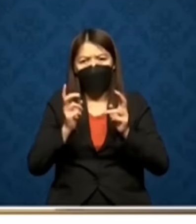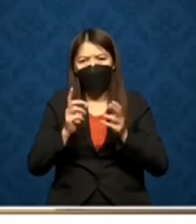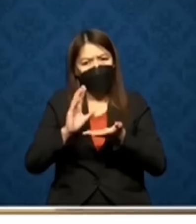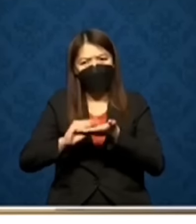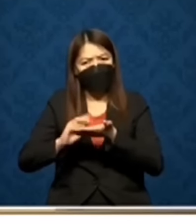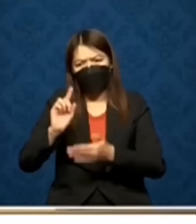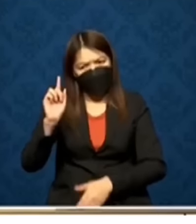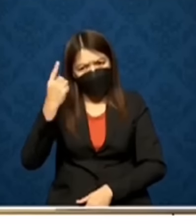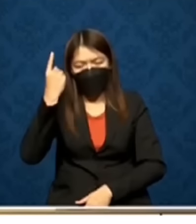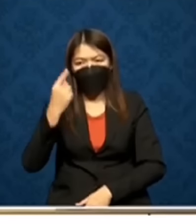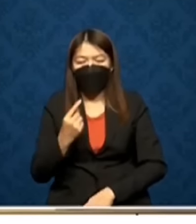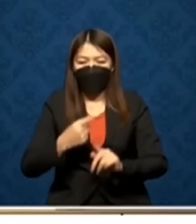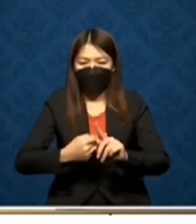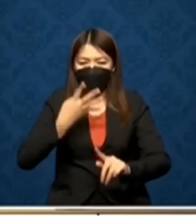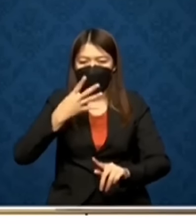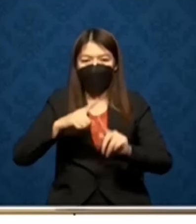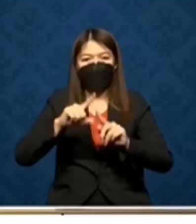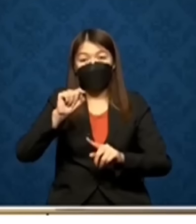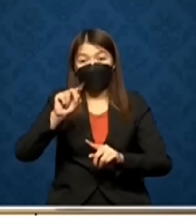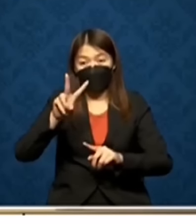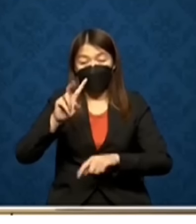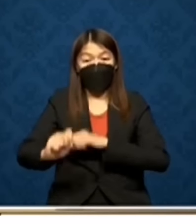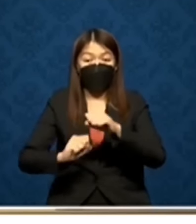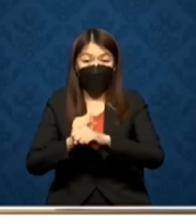มื่อวันที่22เมษายน